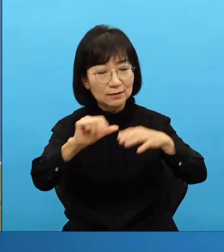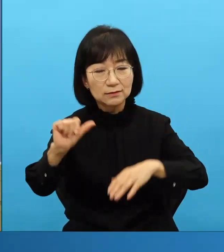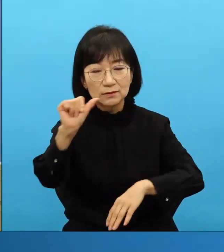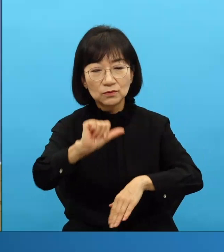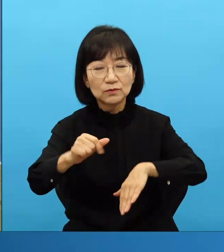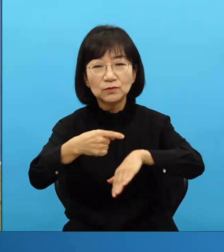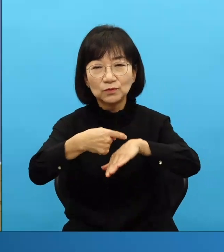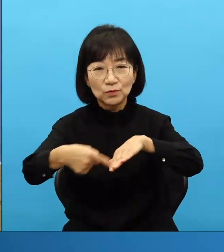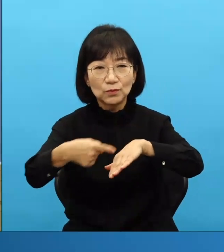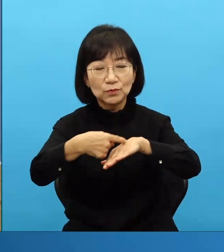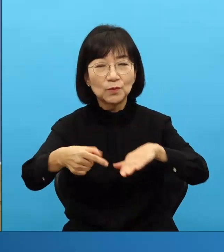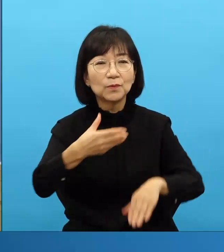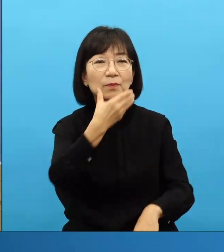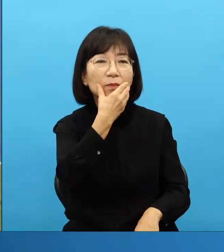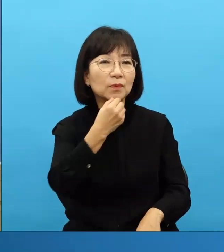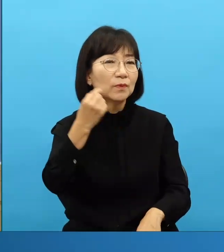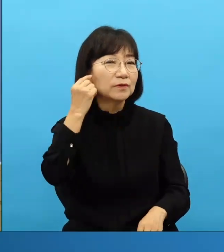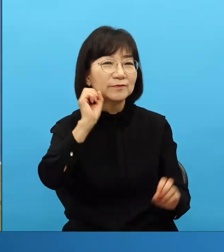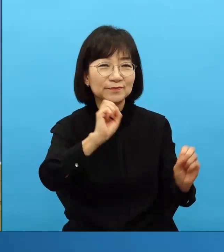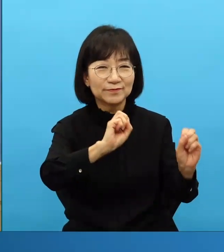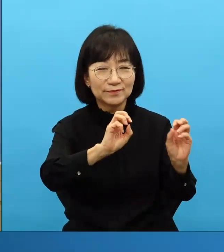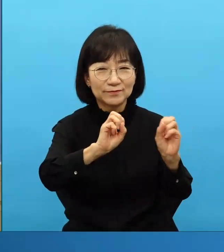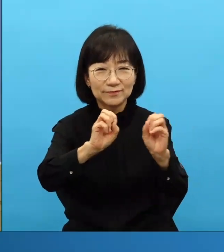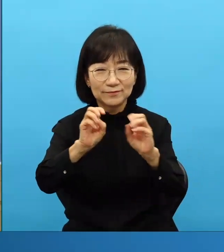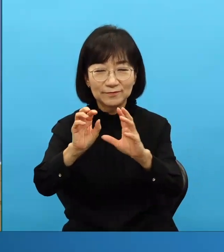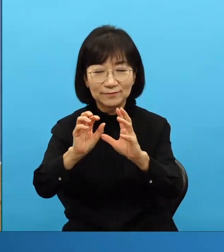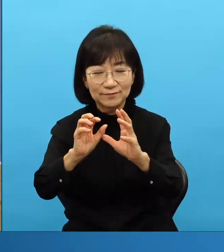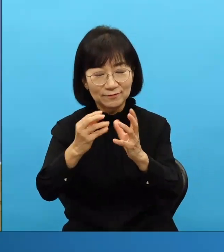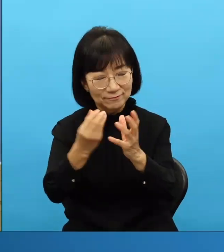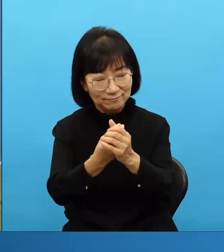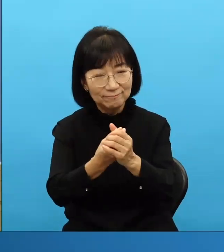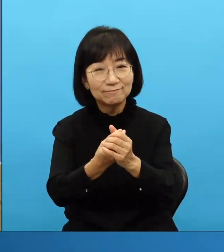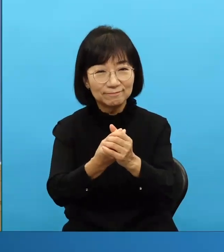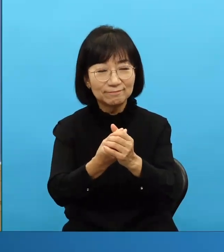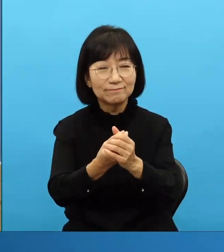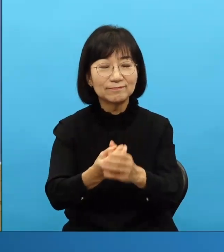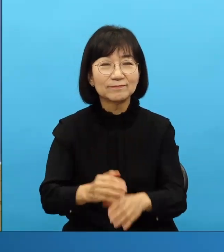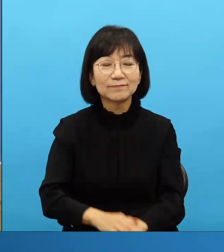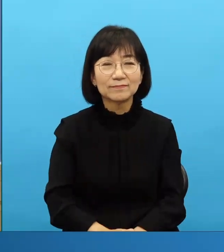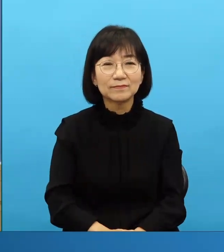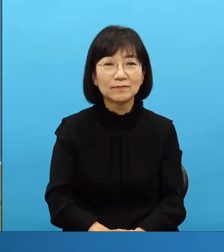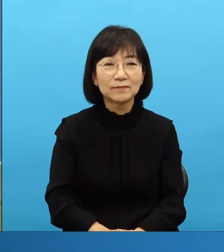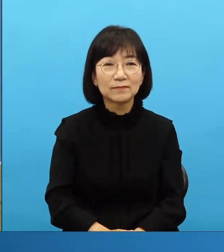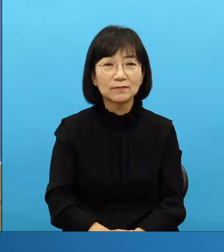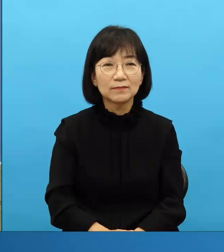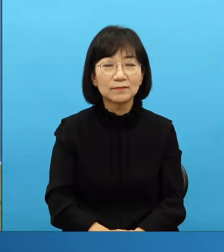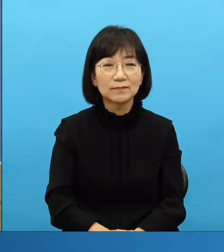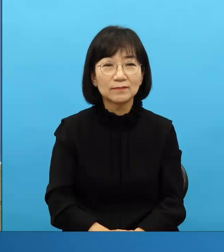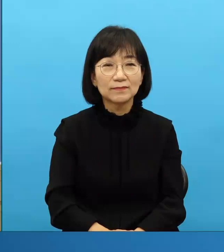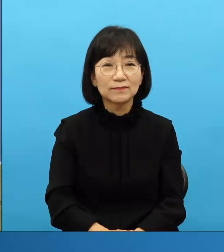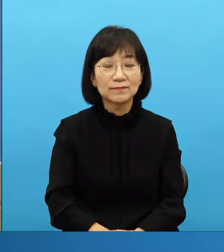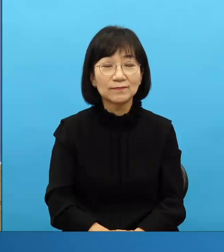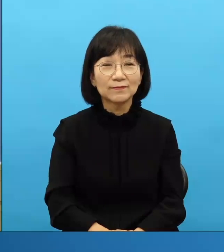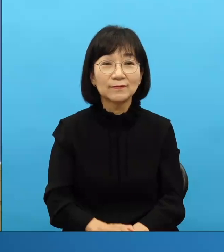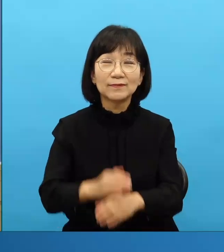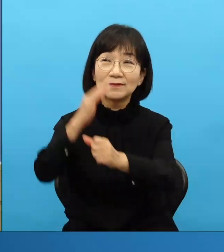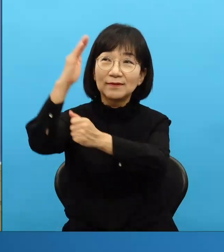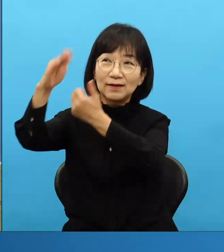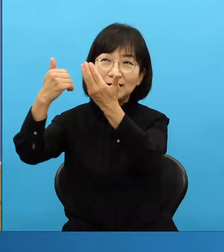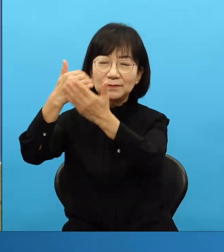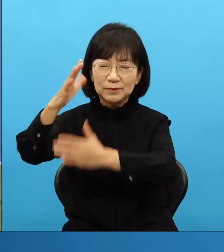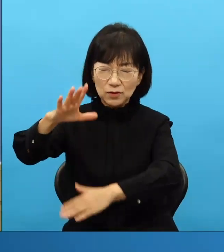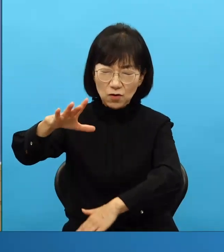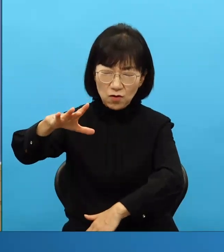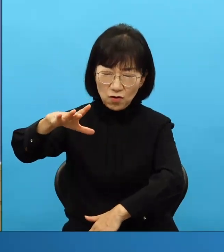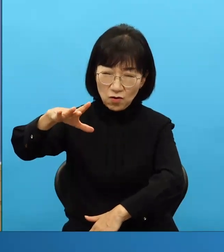that God has for the church at this age is to save the 237 nations and the 5,000 tribes. 이것은 하나님이 처음부터 우리에게 말씀하신 거예요. This is something